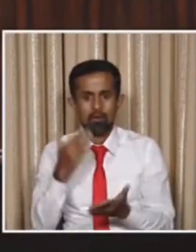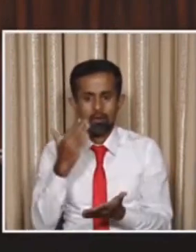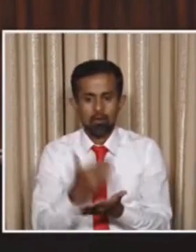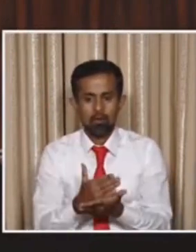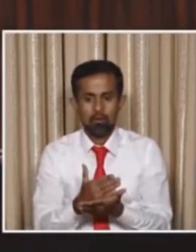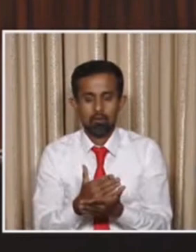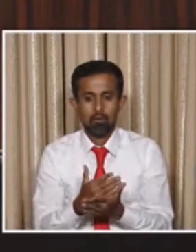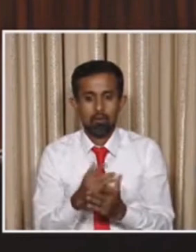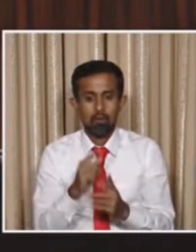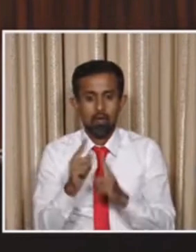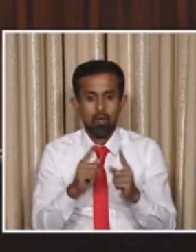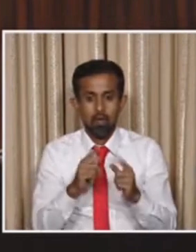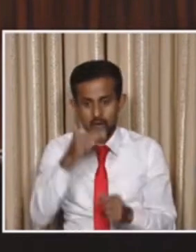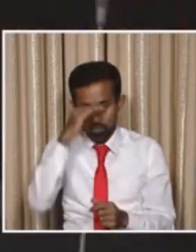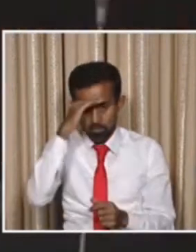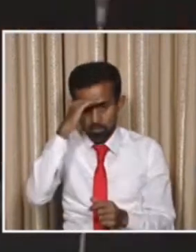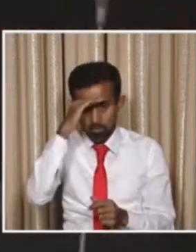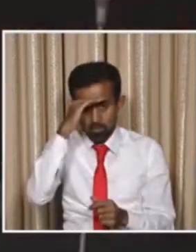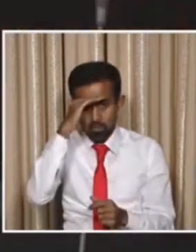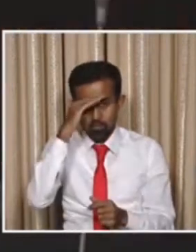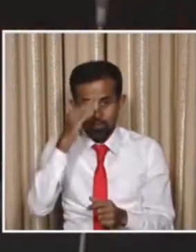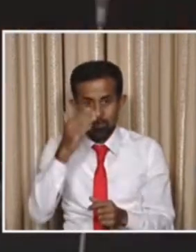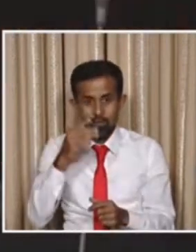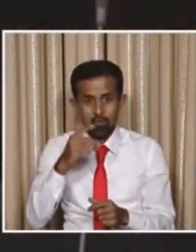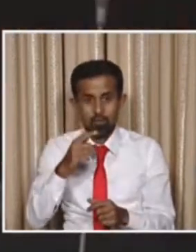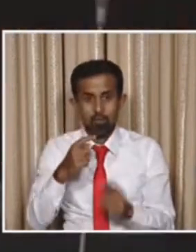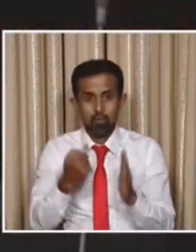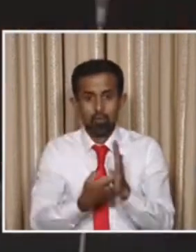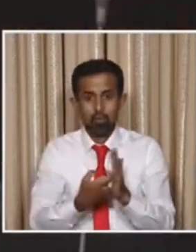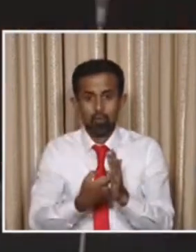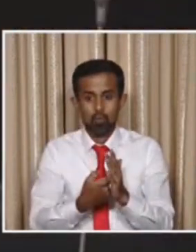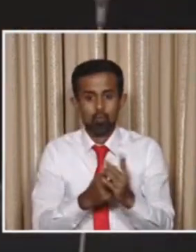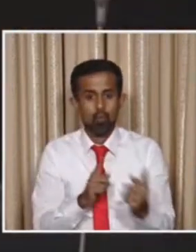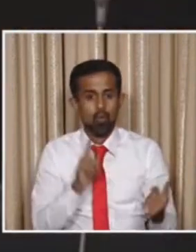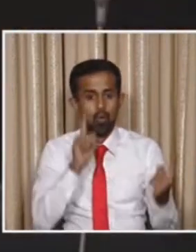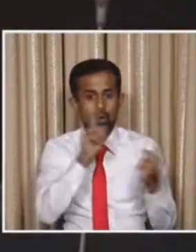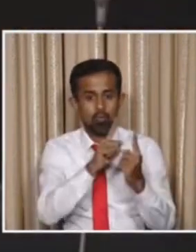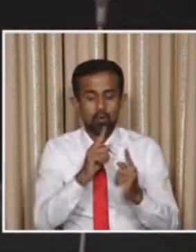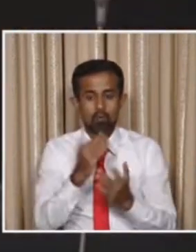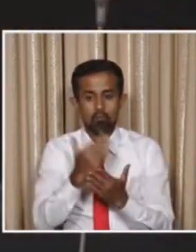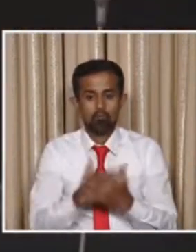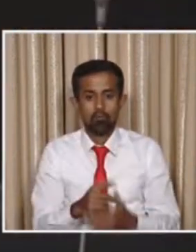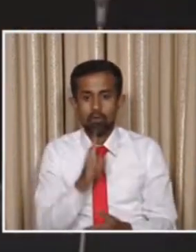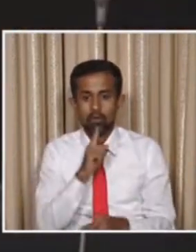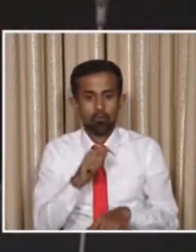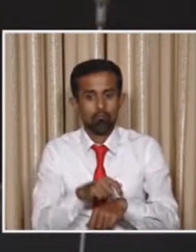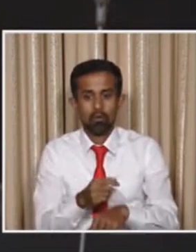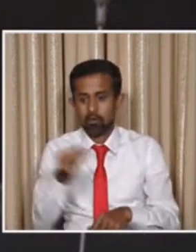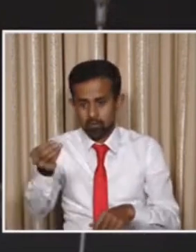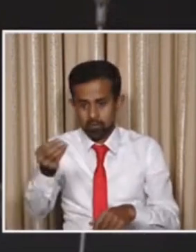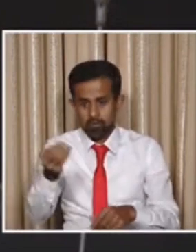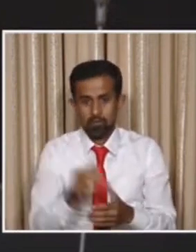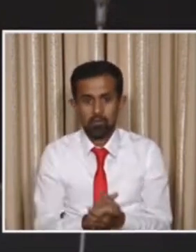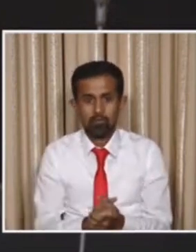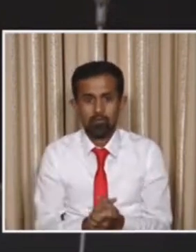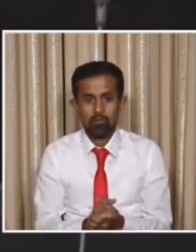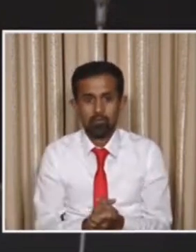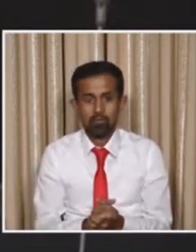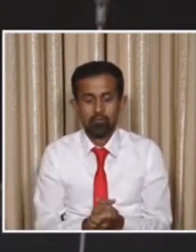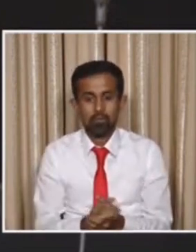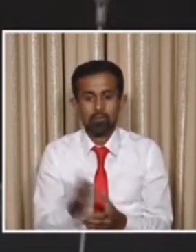garu kathanayakathumata kaamare hamuwi karunu kiyanna awasthawa denna kiyala මේ කවදාවත්